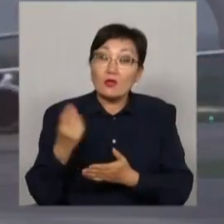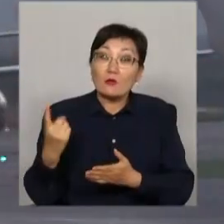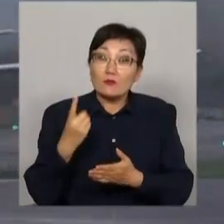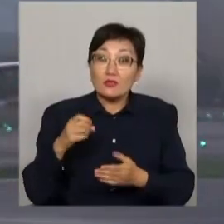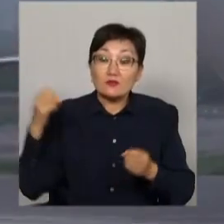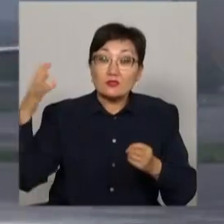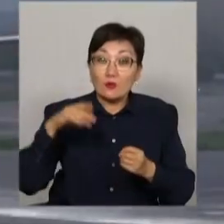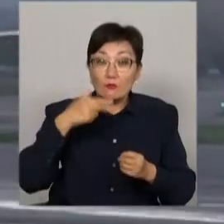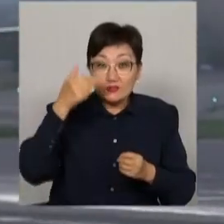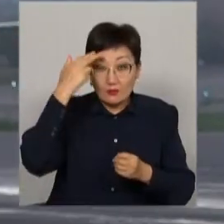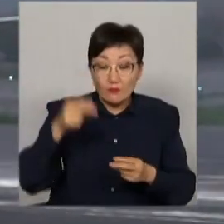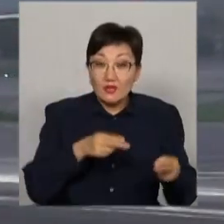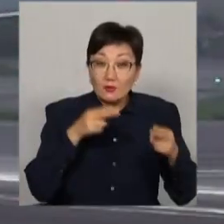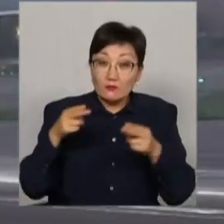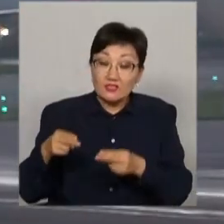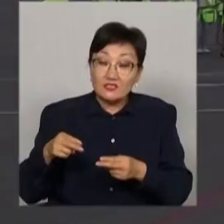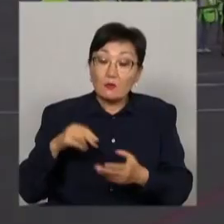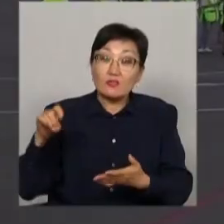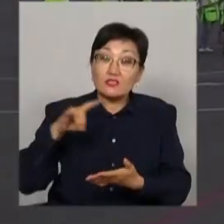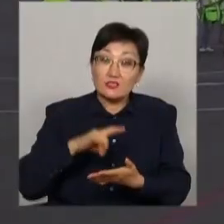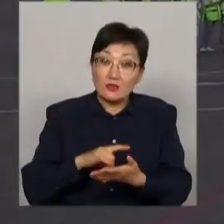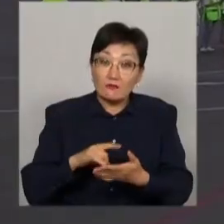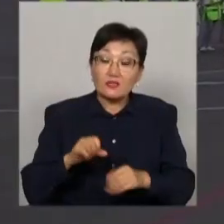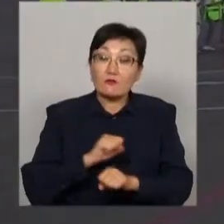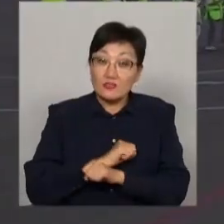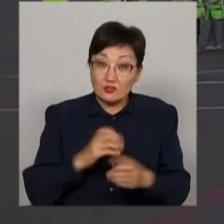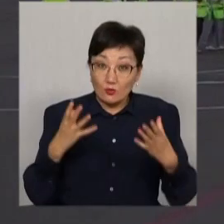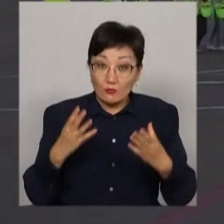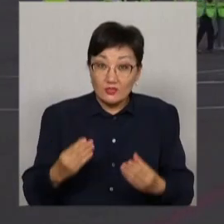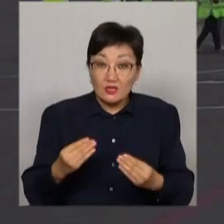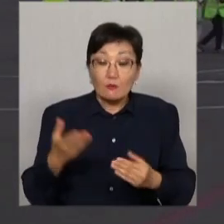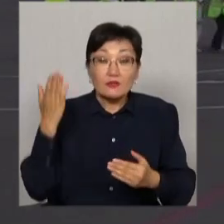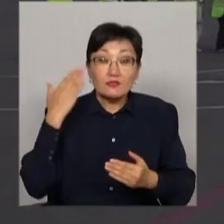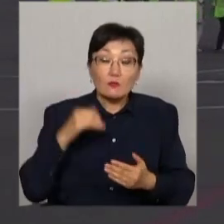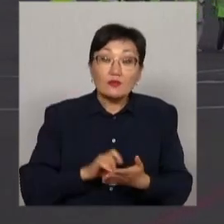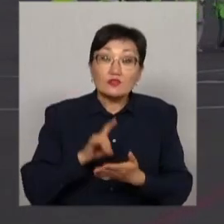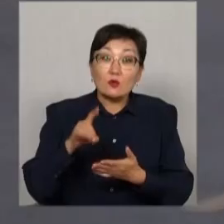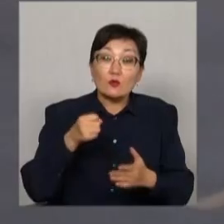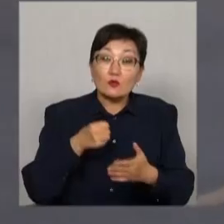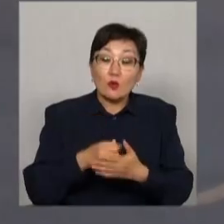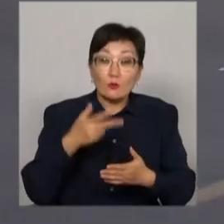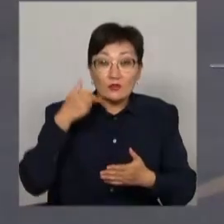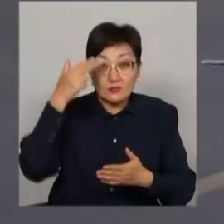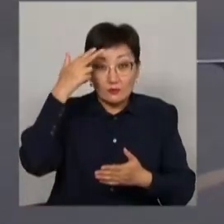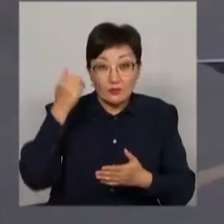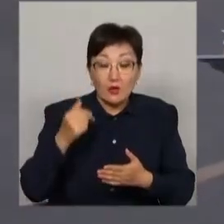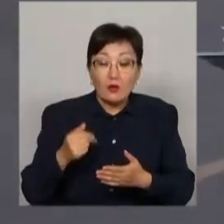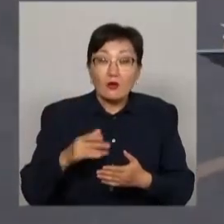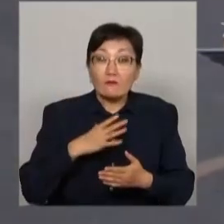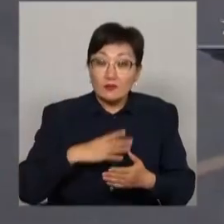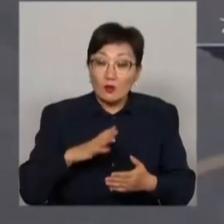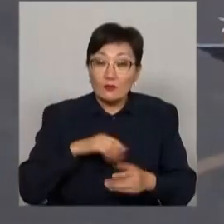солнечной Италии прибыл в воздушную гавань мегаполиса в эти выходные. Напомню, раньше добираться до мирового центра моды приходилось